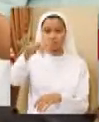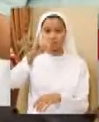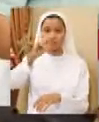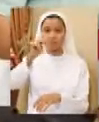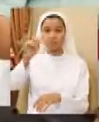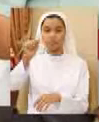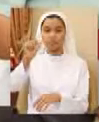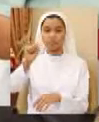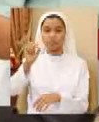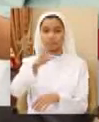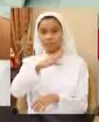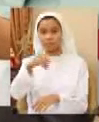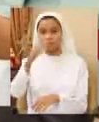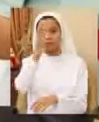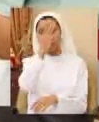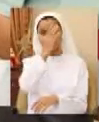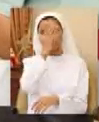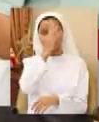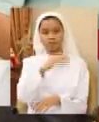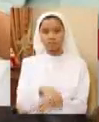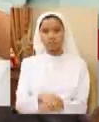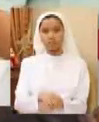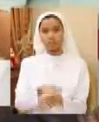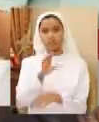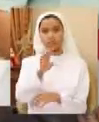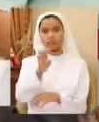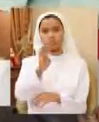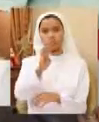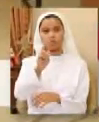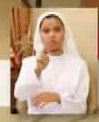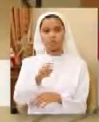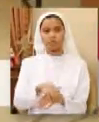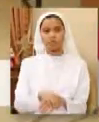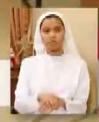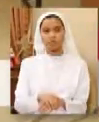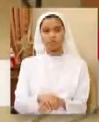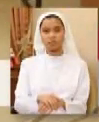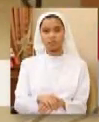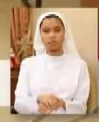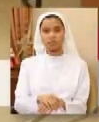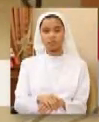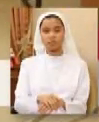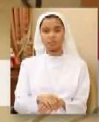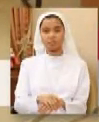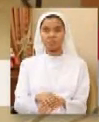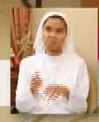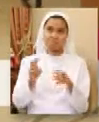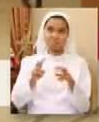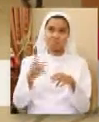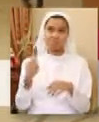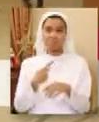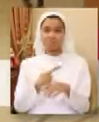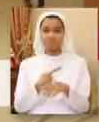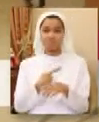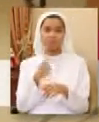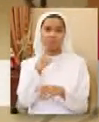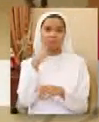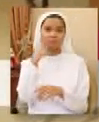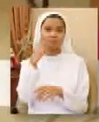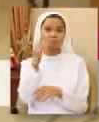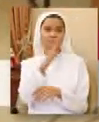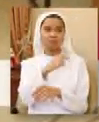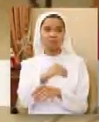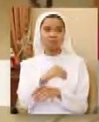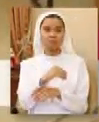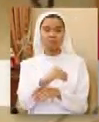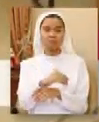Cebu. Kailan ba ano, meron ba tayong Deaf and Mute Sunday? Meron ba tayong